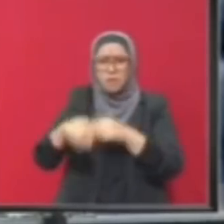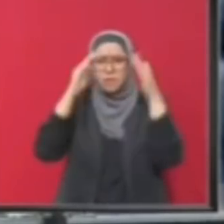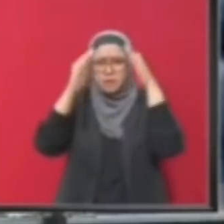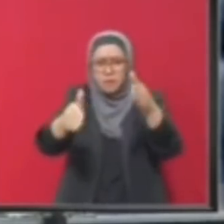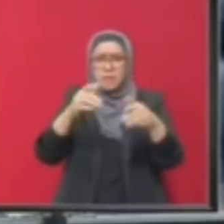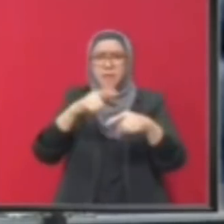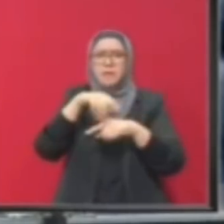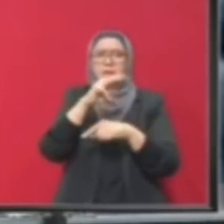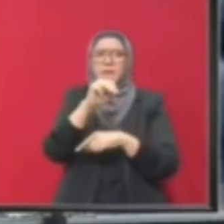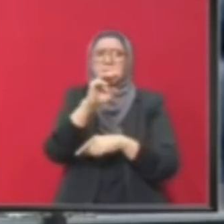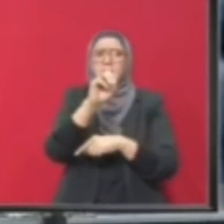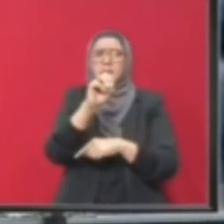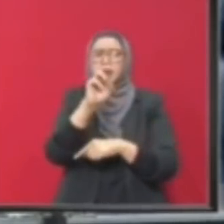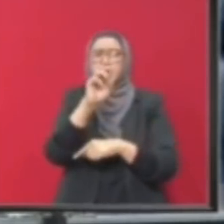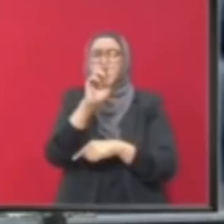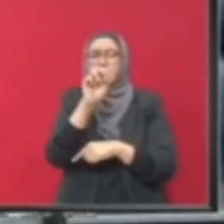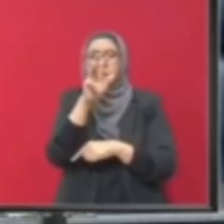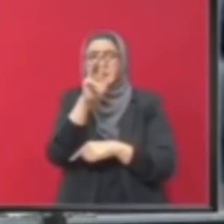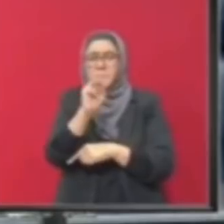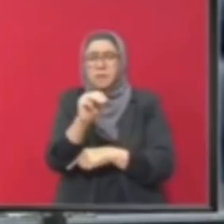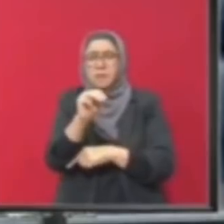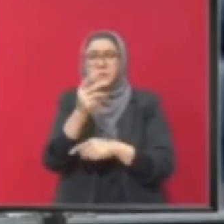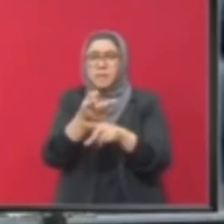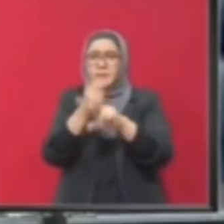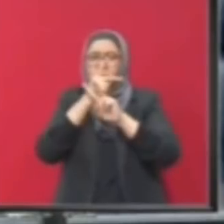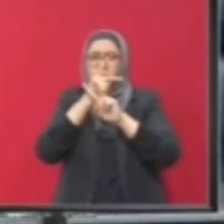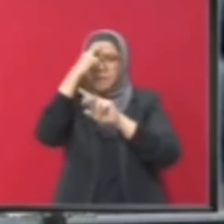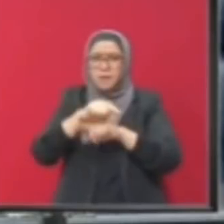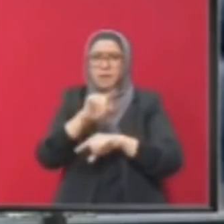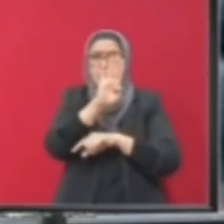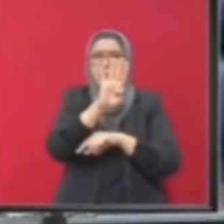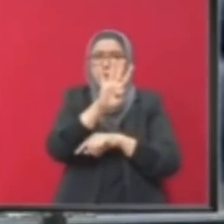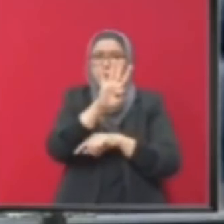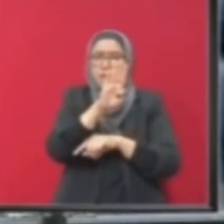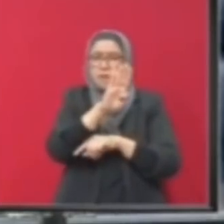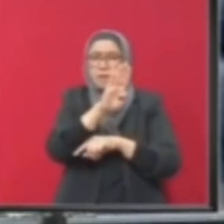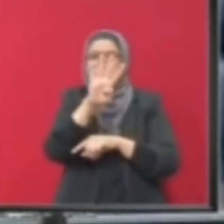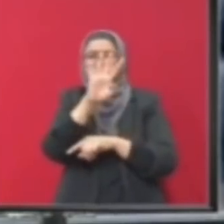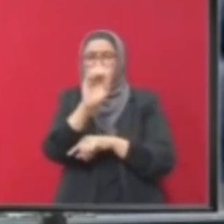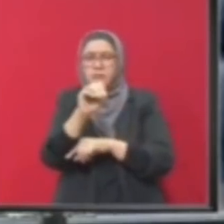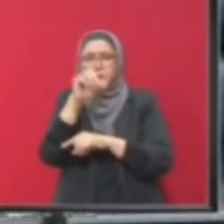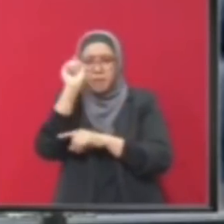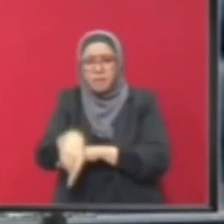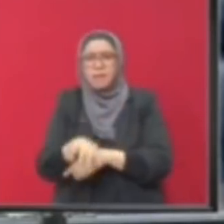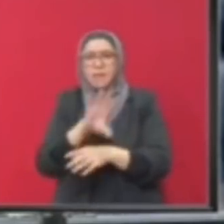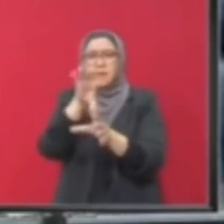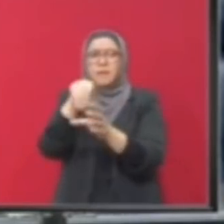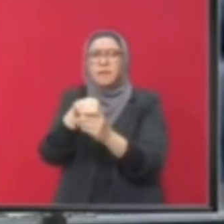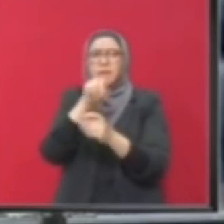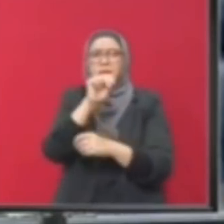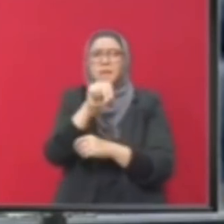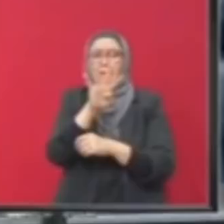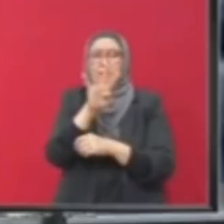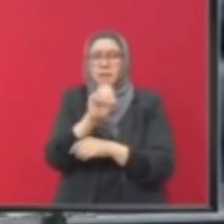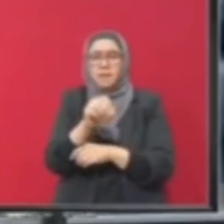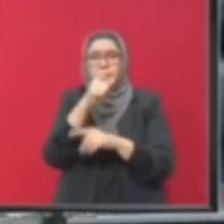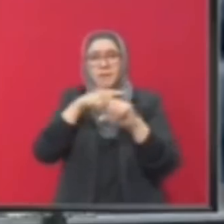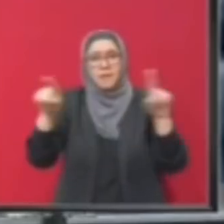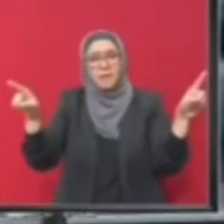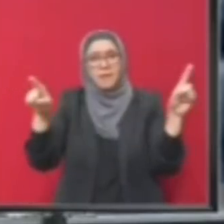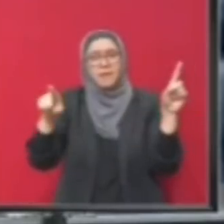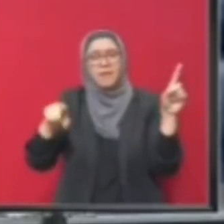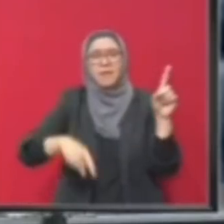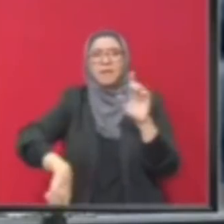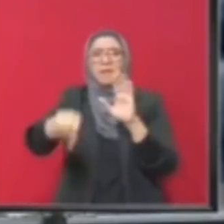Moratorium pinjaman yang hanya untuk B40 harus juga merangkumi golongan M40. Tapi syarat kepada